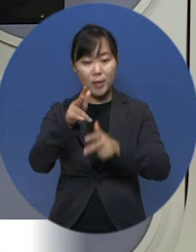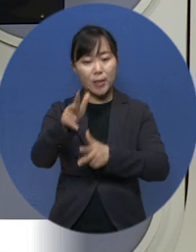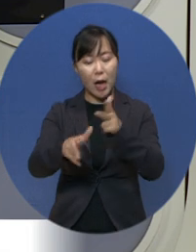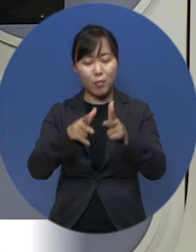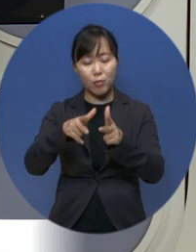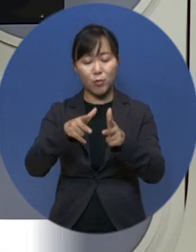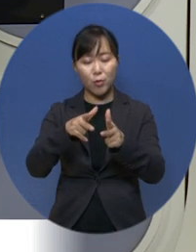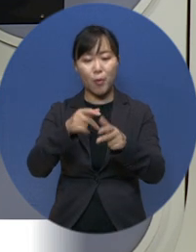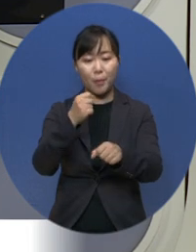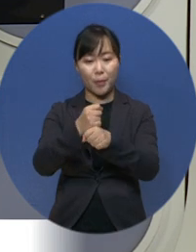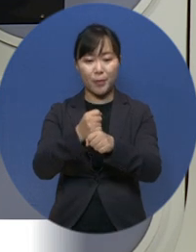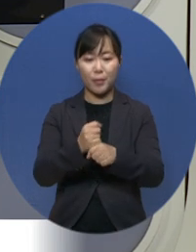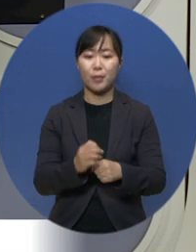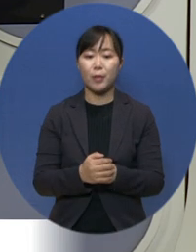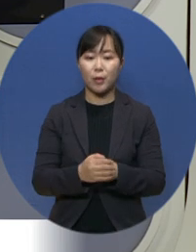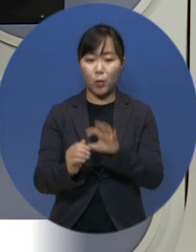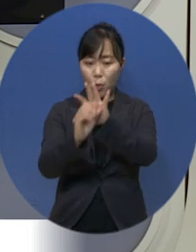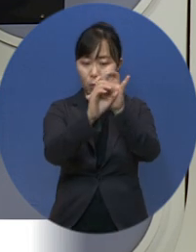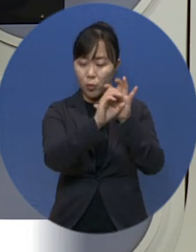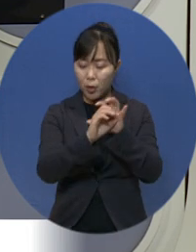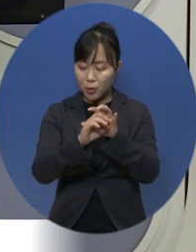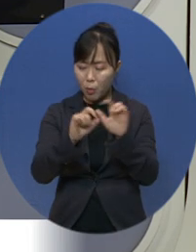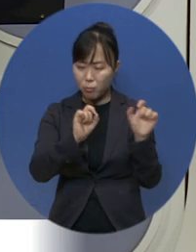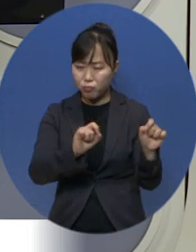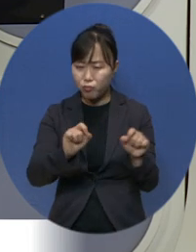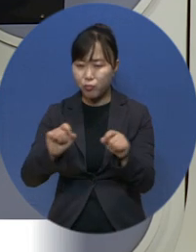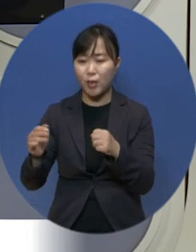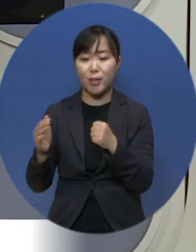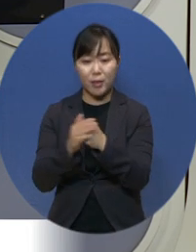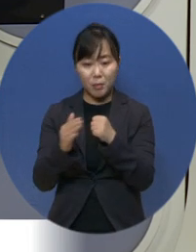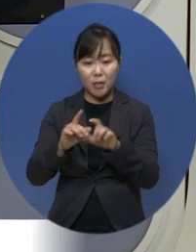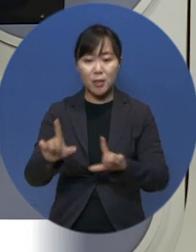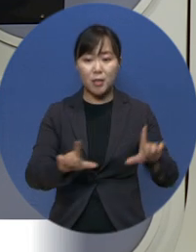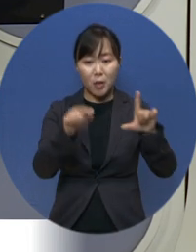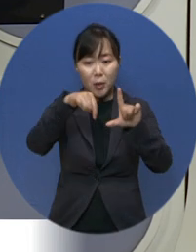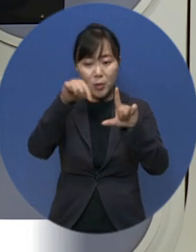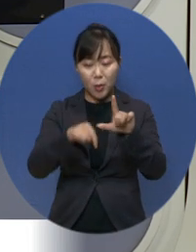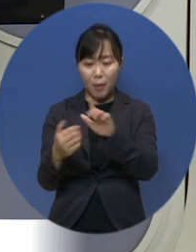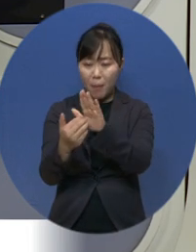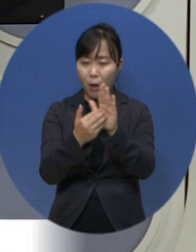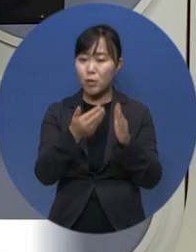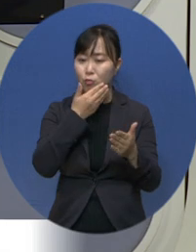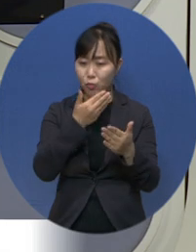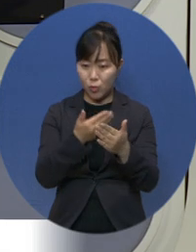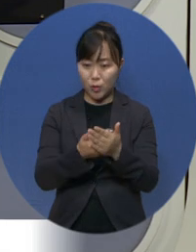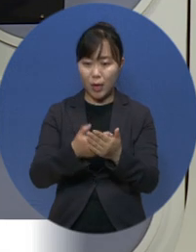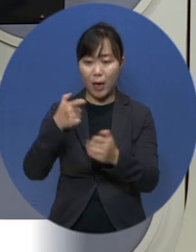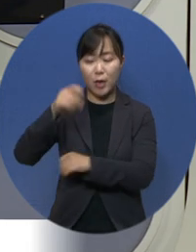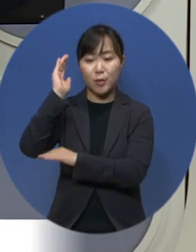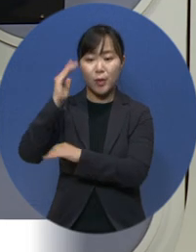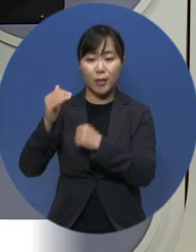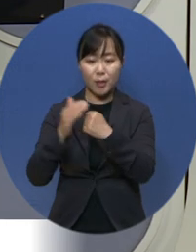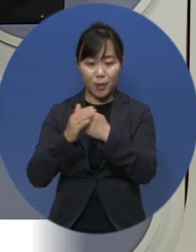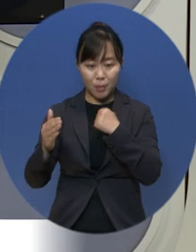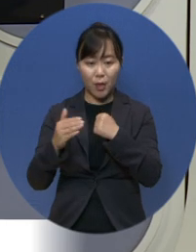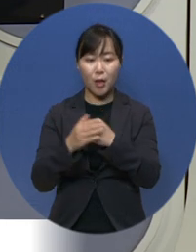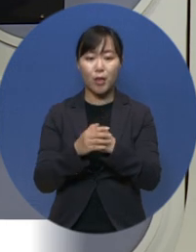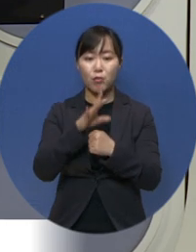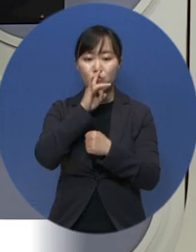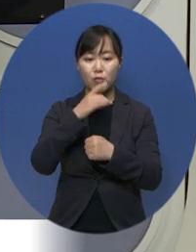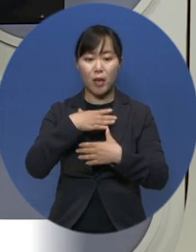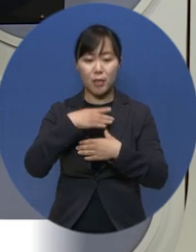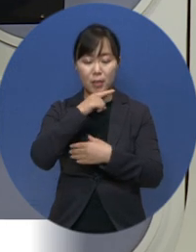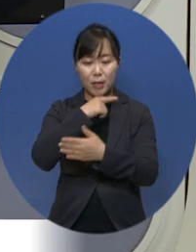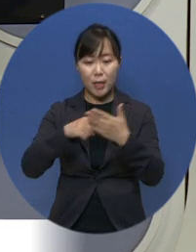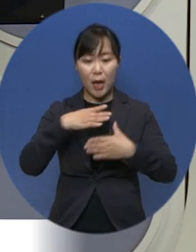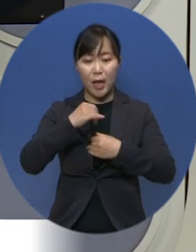것인데요 콜은 알구 사태에 장기화로 생활 속 박력에 중요성이 강조되며 에 따라 중앙 재는 안전